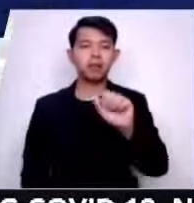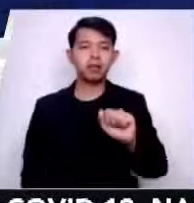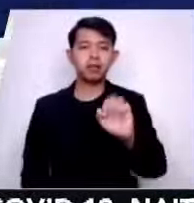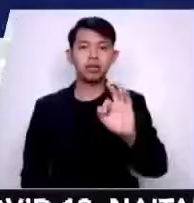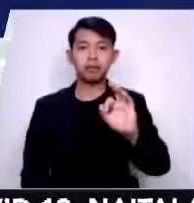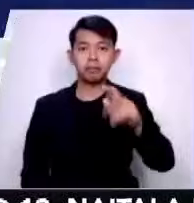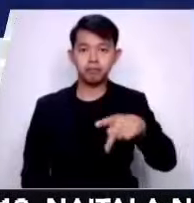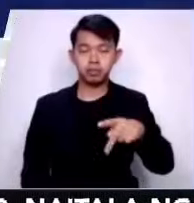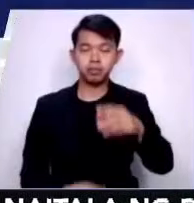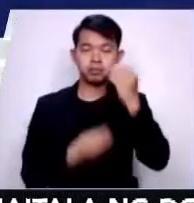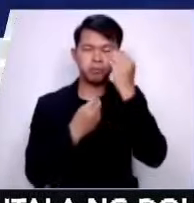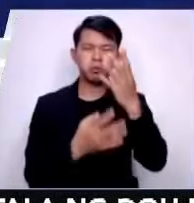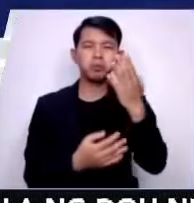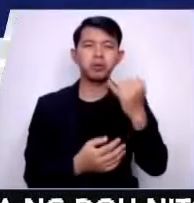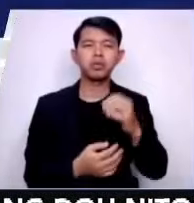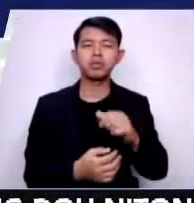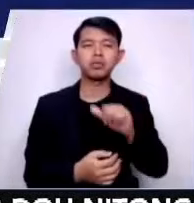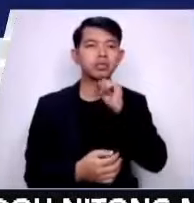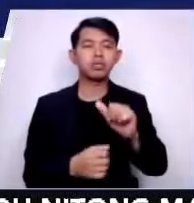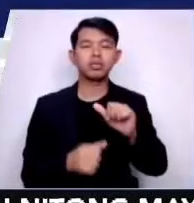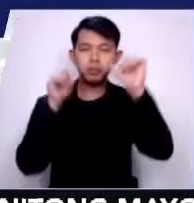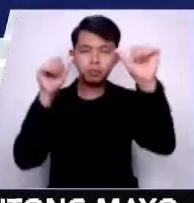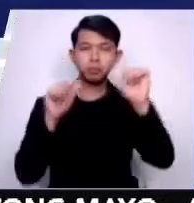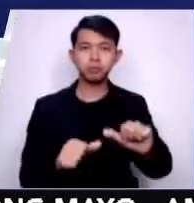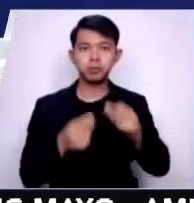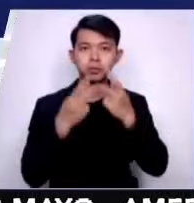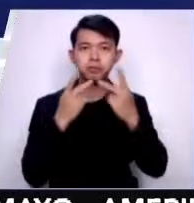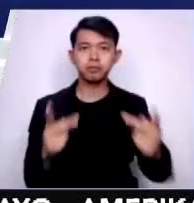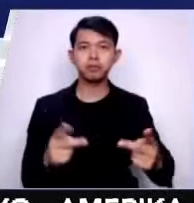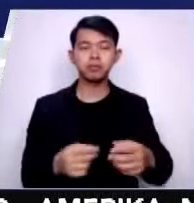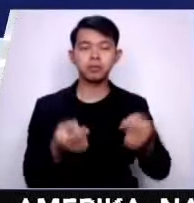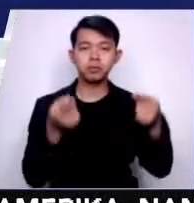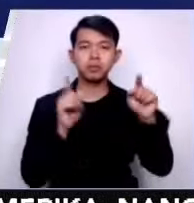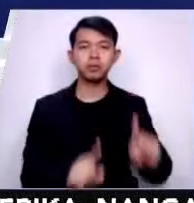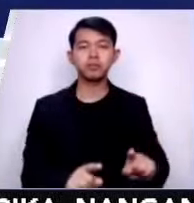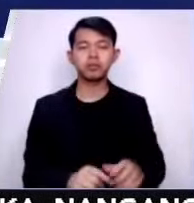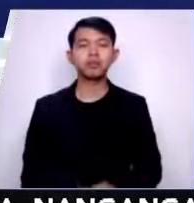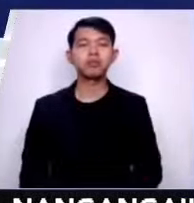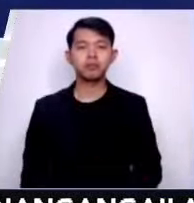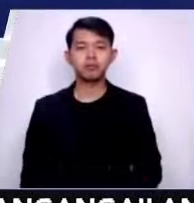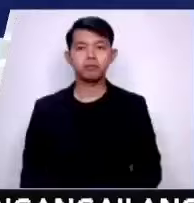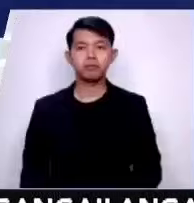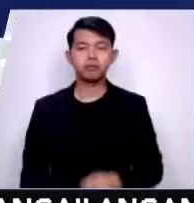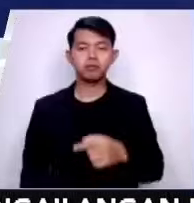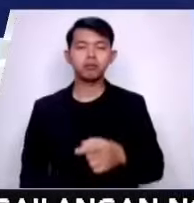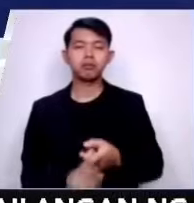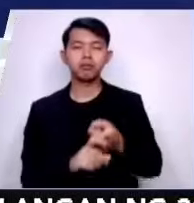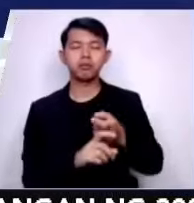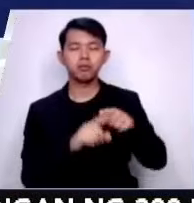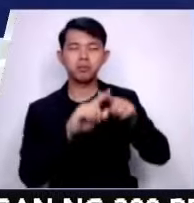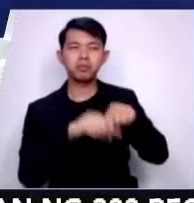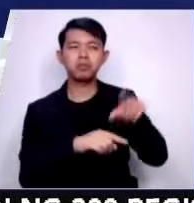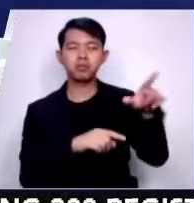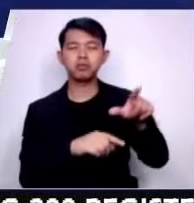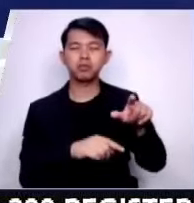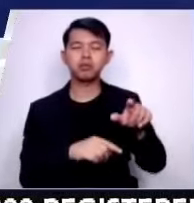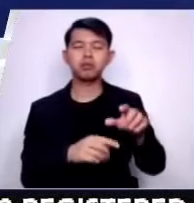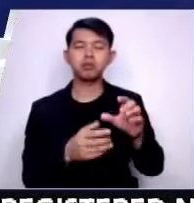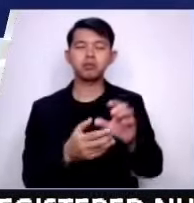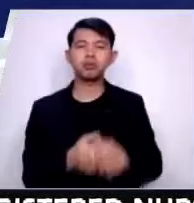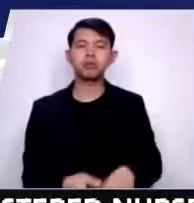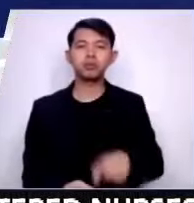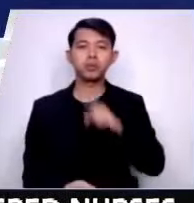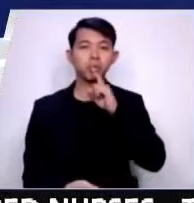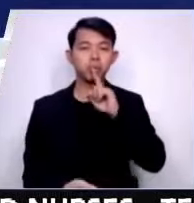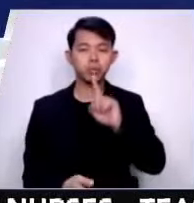We are normalizing the RORE emissions. It is at the level of the command of Western Command. So we don't have to highlight any successful